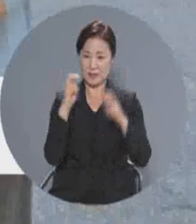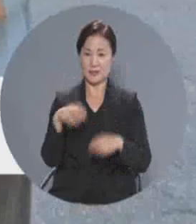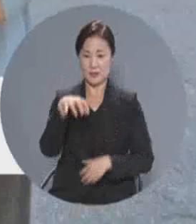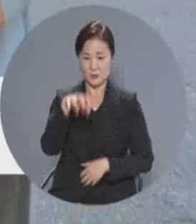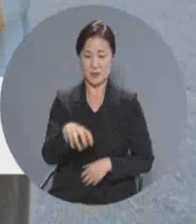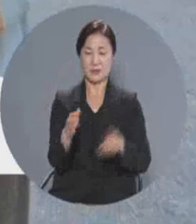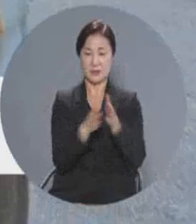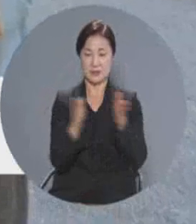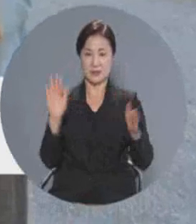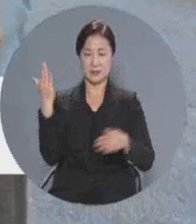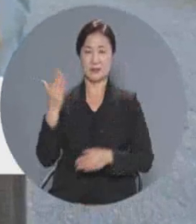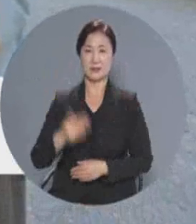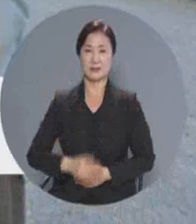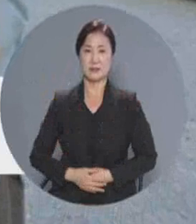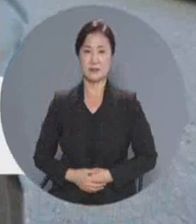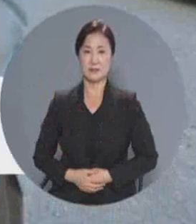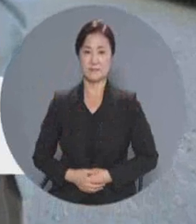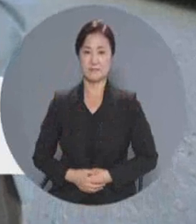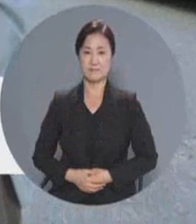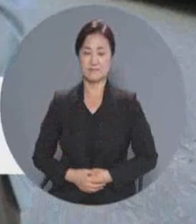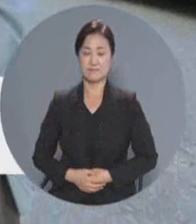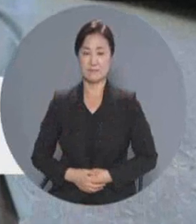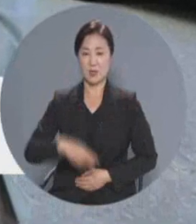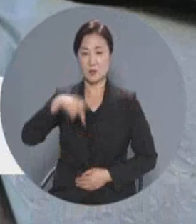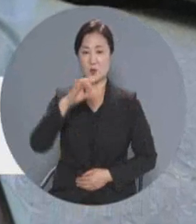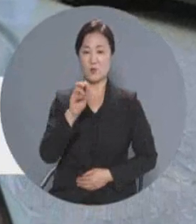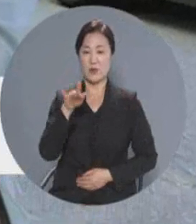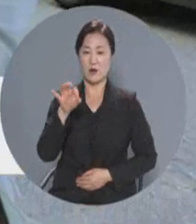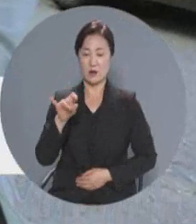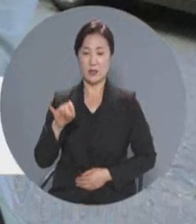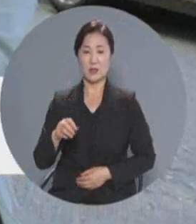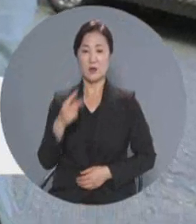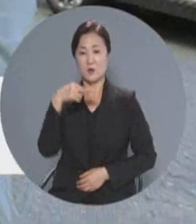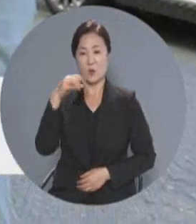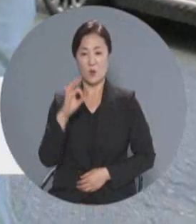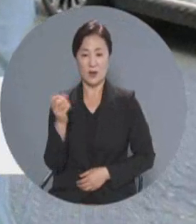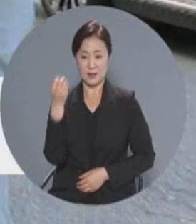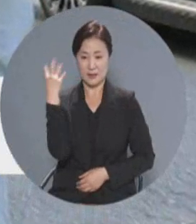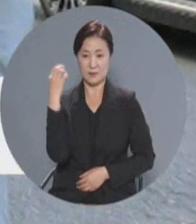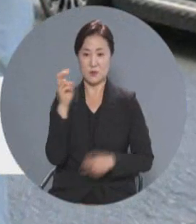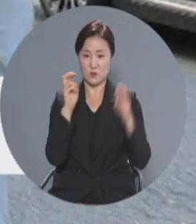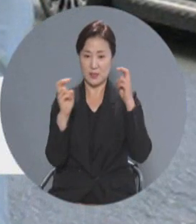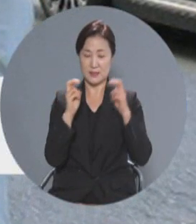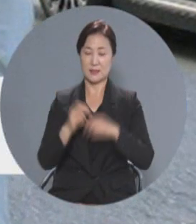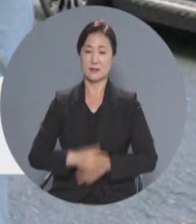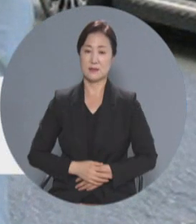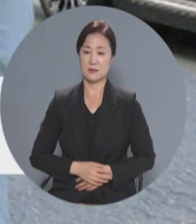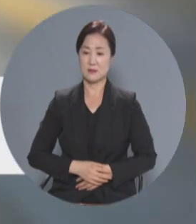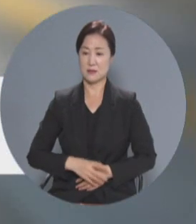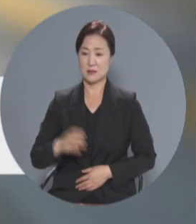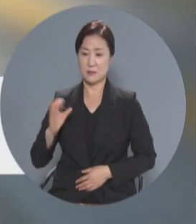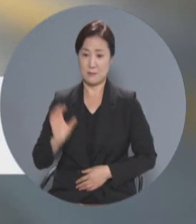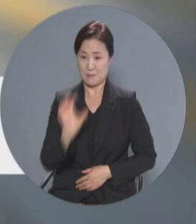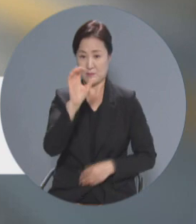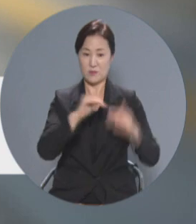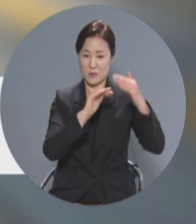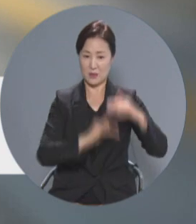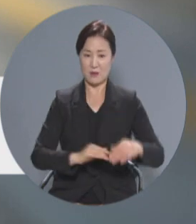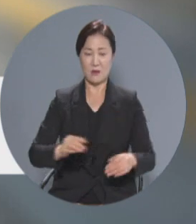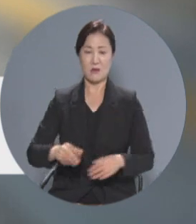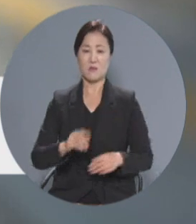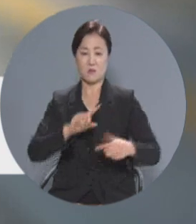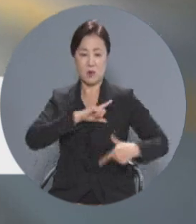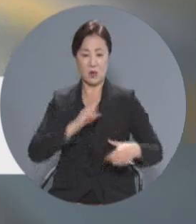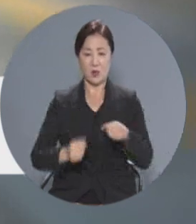들어갔다고 밝혔습니다. 송평인 동아일보 논설위원이 쓴 칼럼은 명예회복을 요구할 쪽은 반란군과